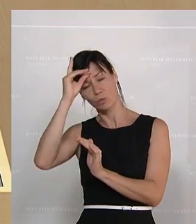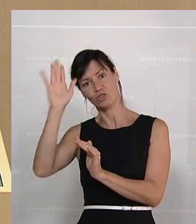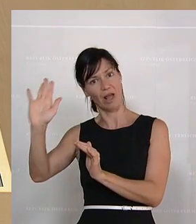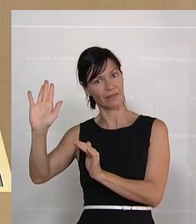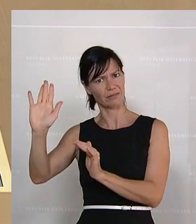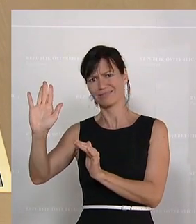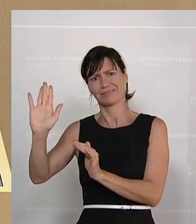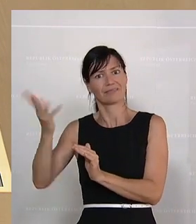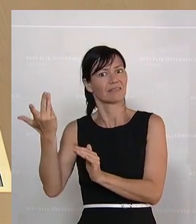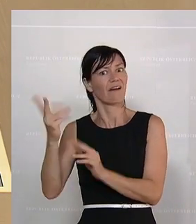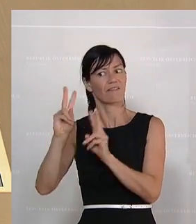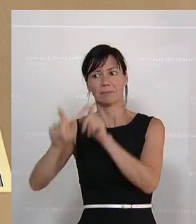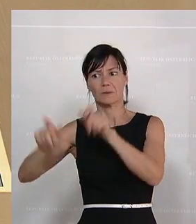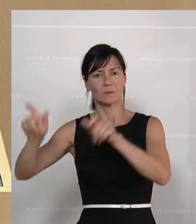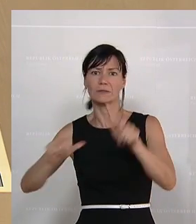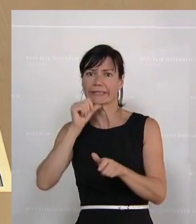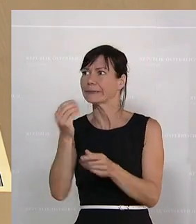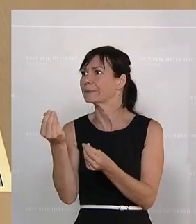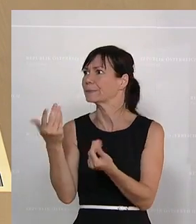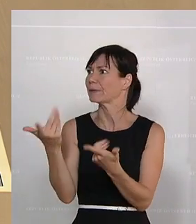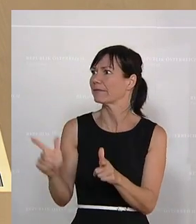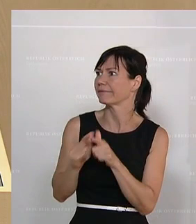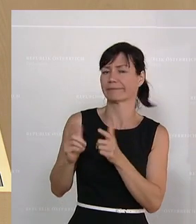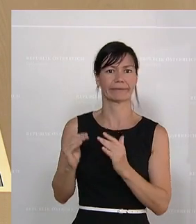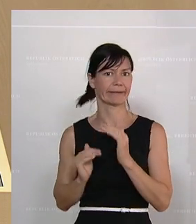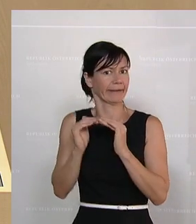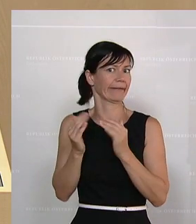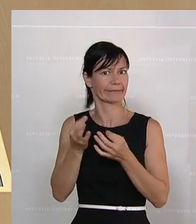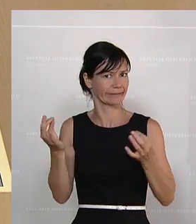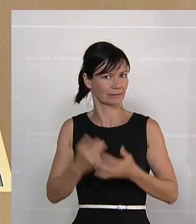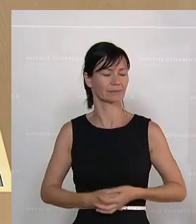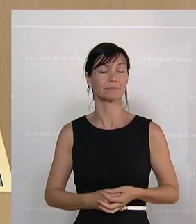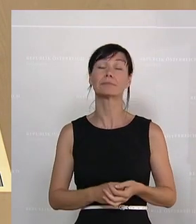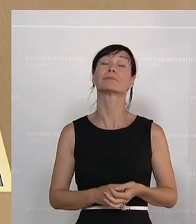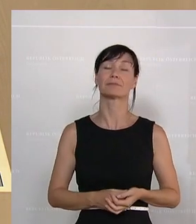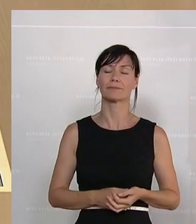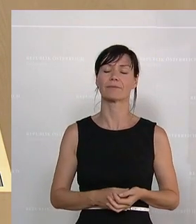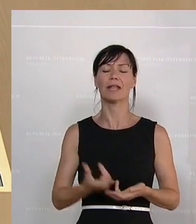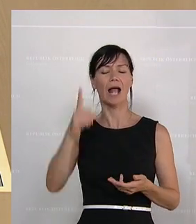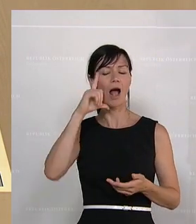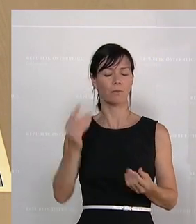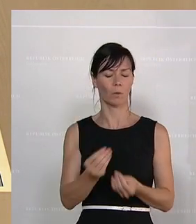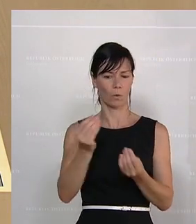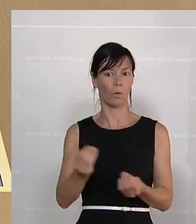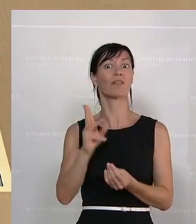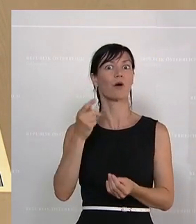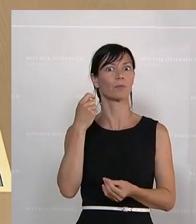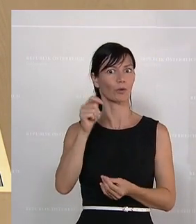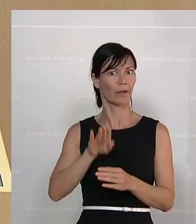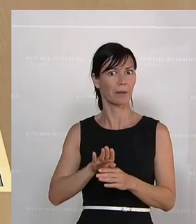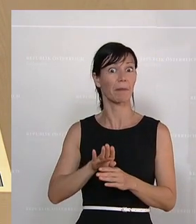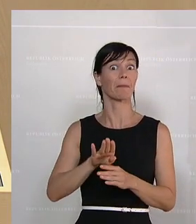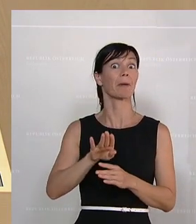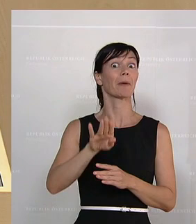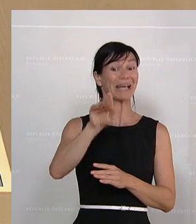aber nicht zuletzt geht es auch darum eine der hauptursachen der teuerung in den griff zu bekommen und an der